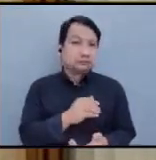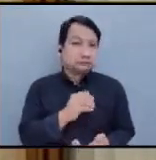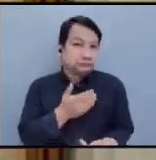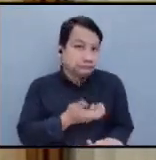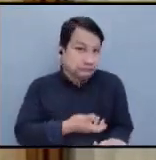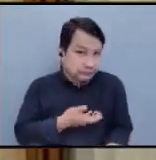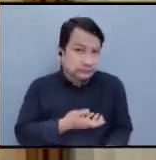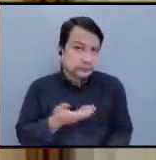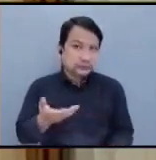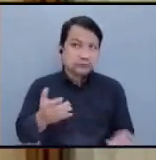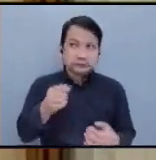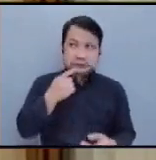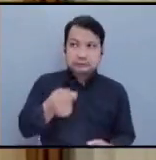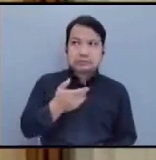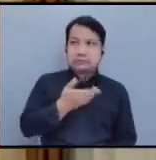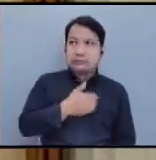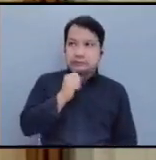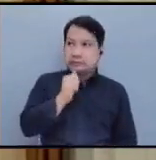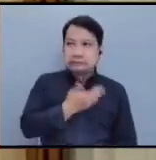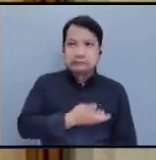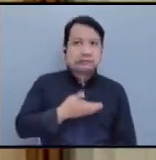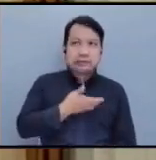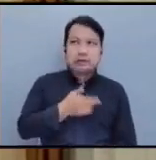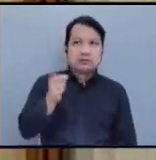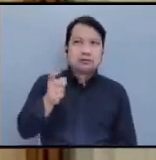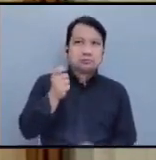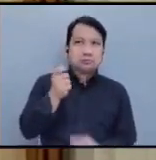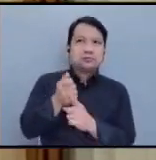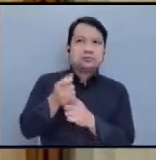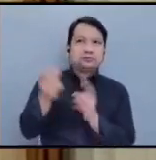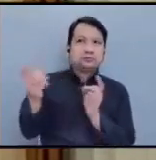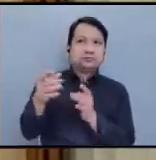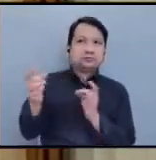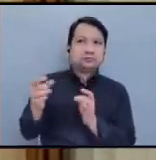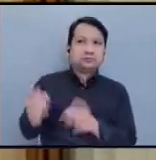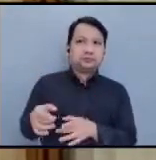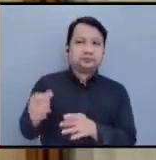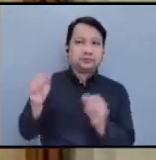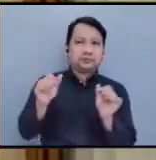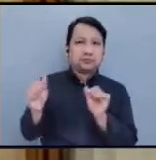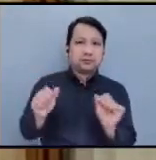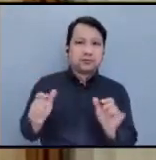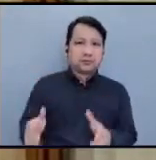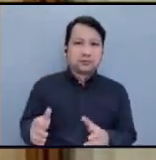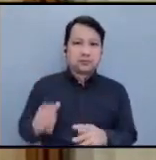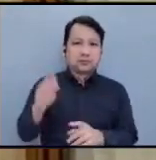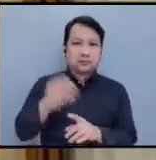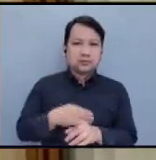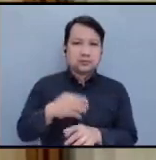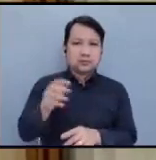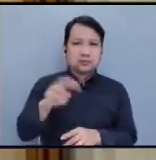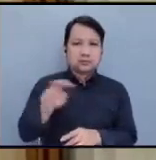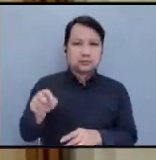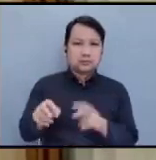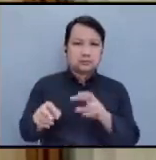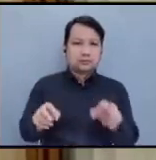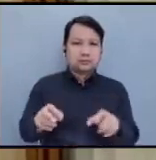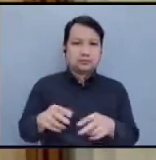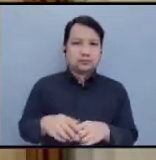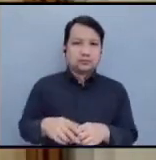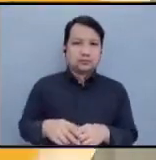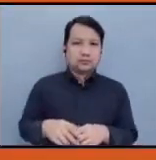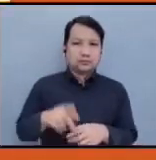kay Bea dahil panay pa rin ang pagkomento niya tungkol sa aktres sa March 22 episode ng Take